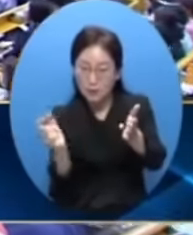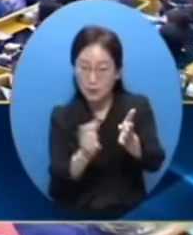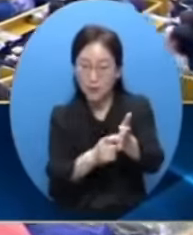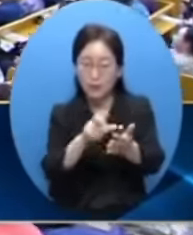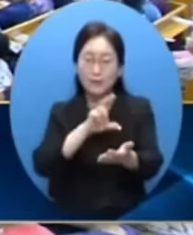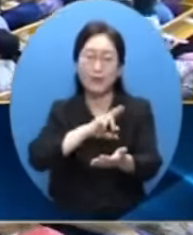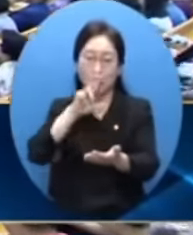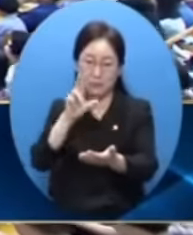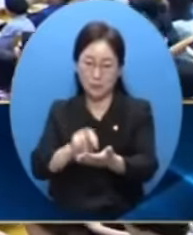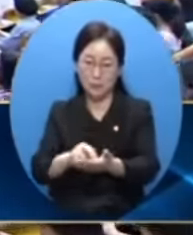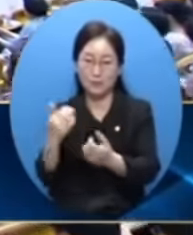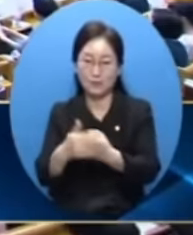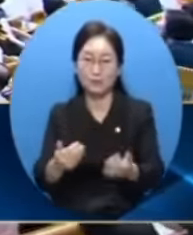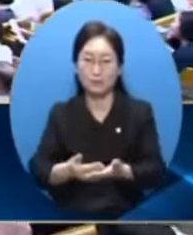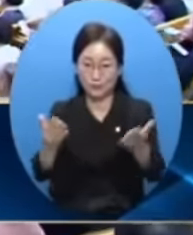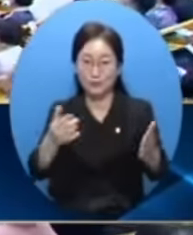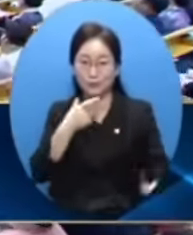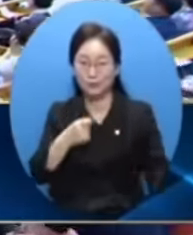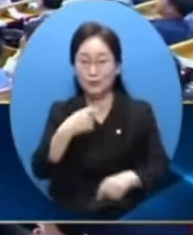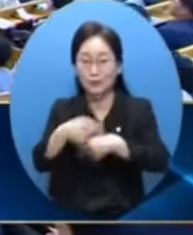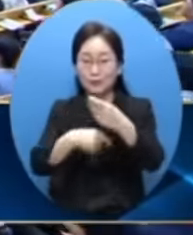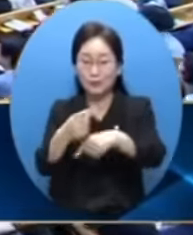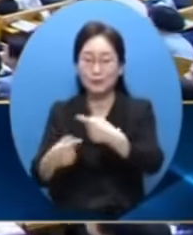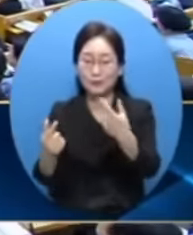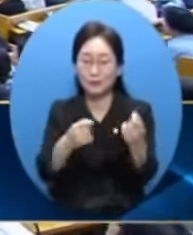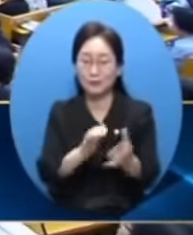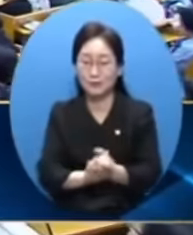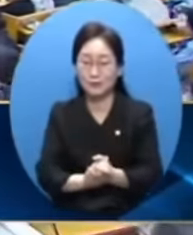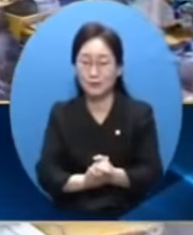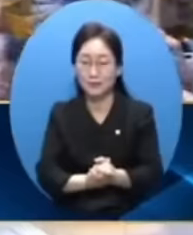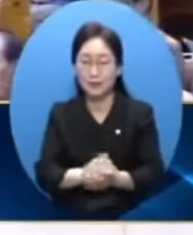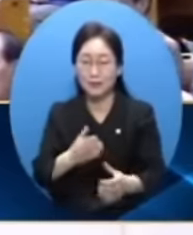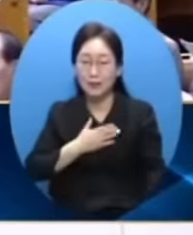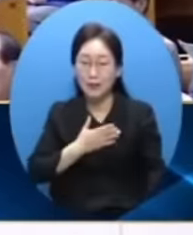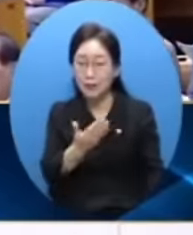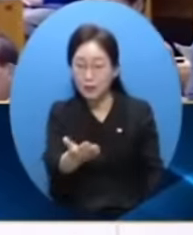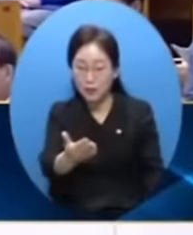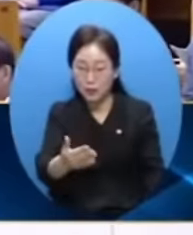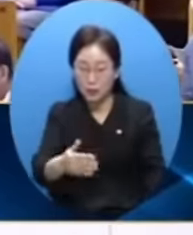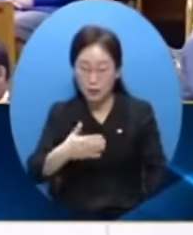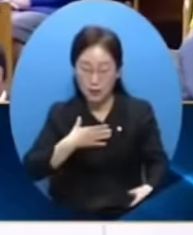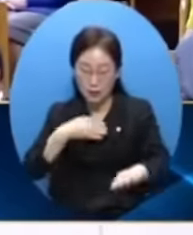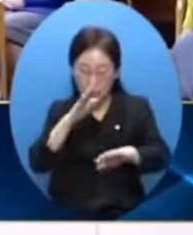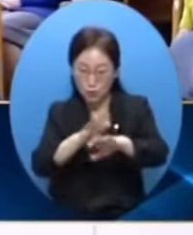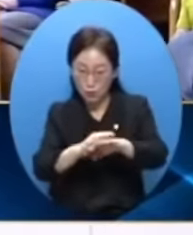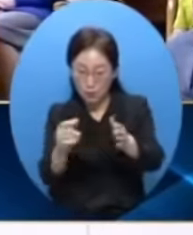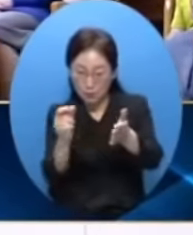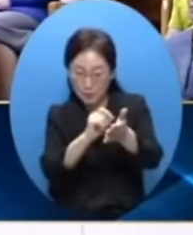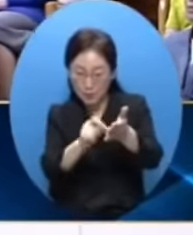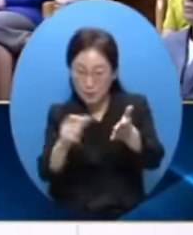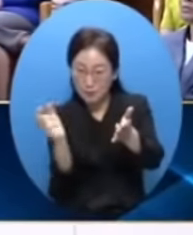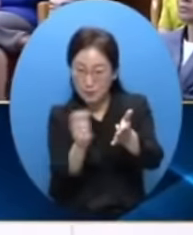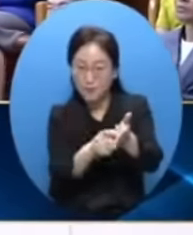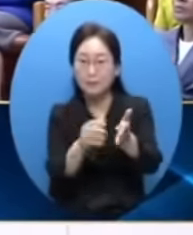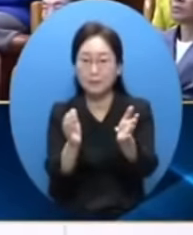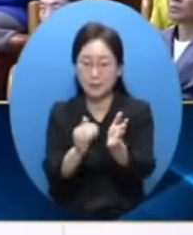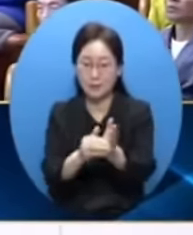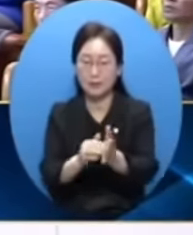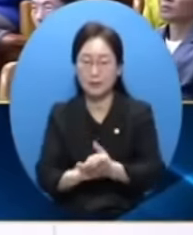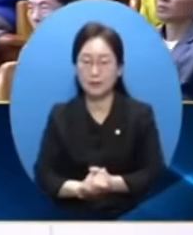제목으로 함께 은혜 나누기 원합니다. 제목을 한번 따라해 주시기 바랍니다. 내가 너를 내 손바닥에 새겼고